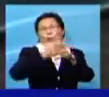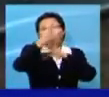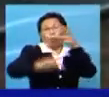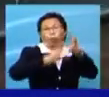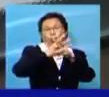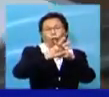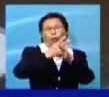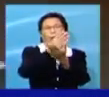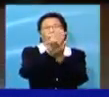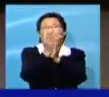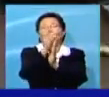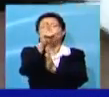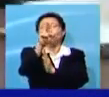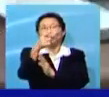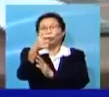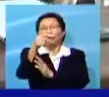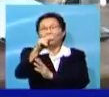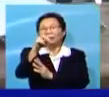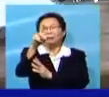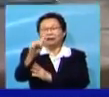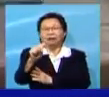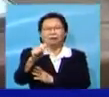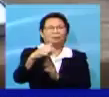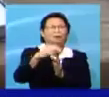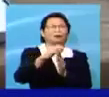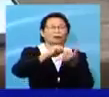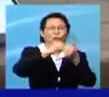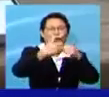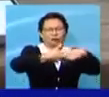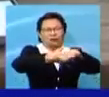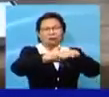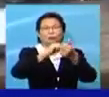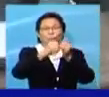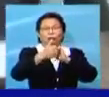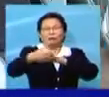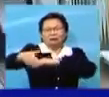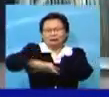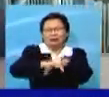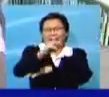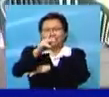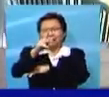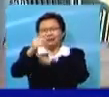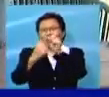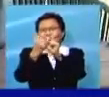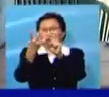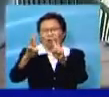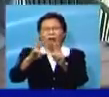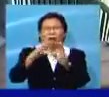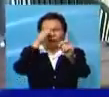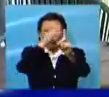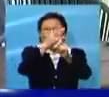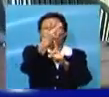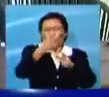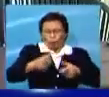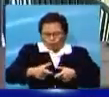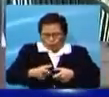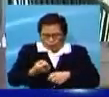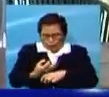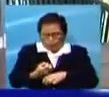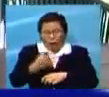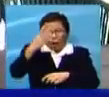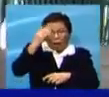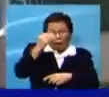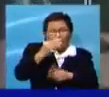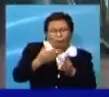di Uganda. Bagi temasya Sukan CKL 2017, Mahinda meletakkan sasaran 2 emas dari skuad kriket